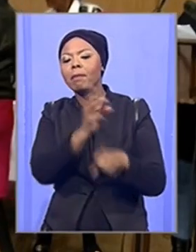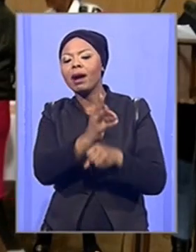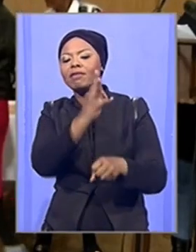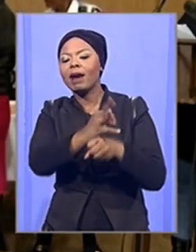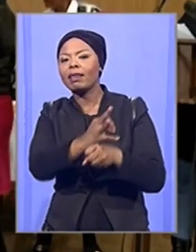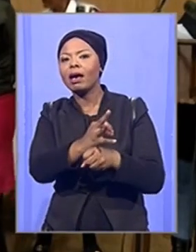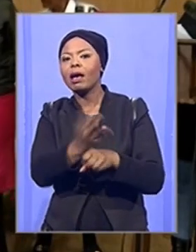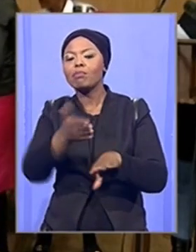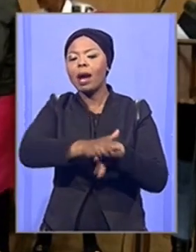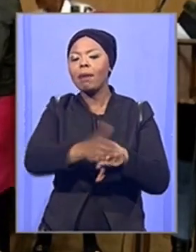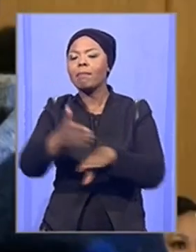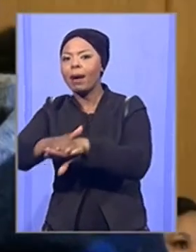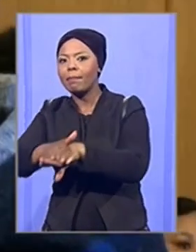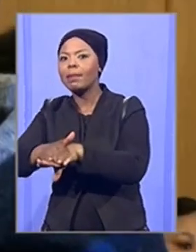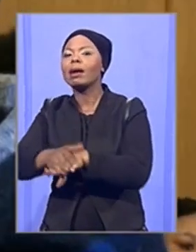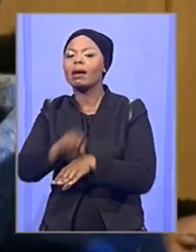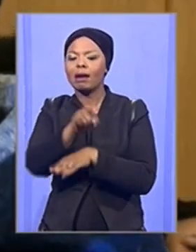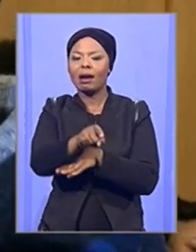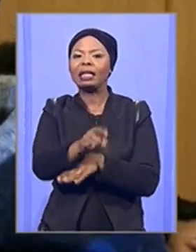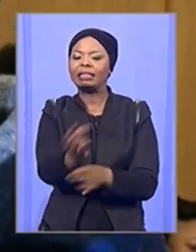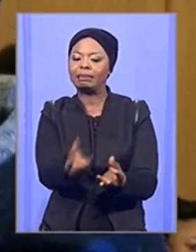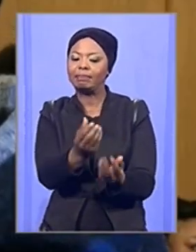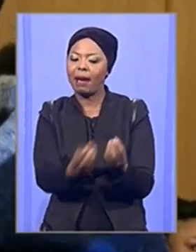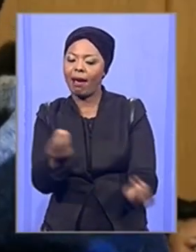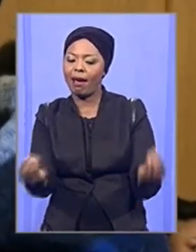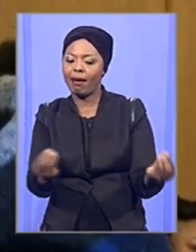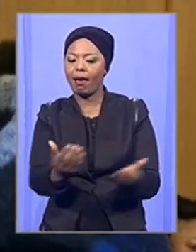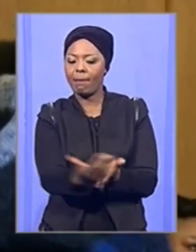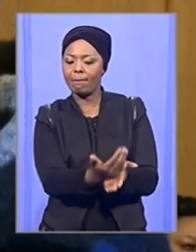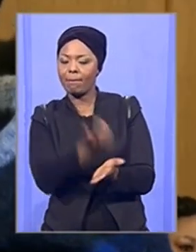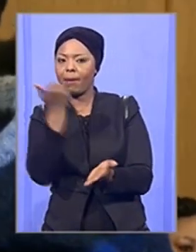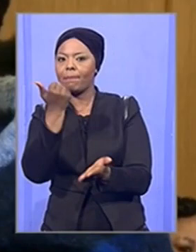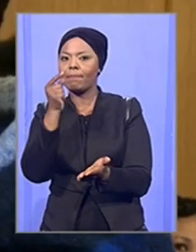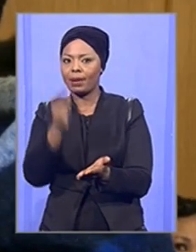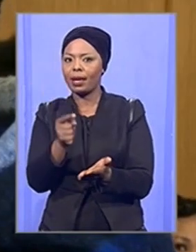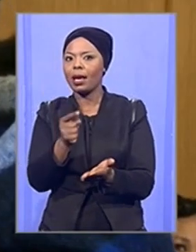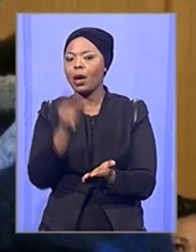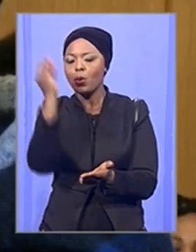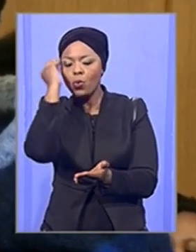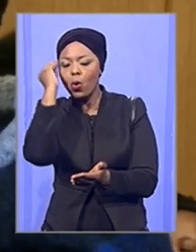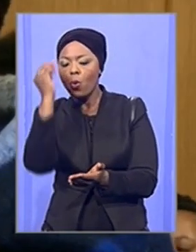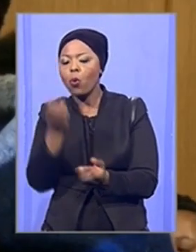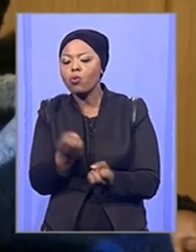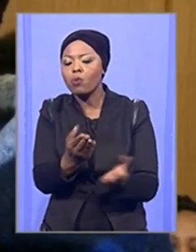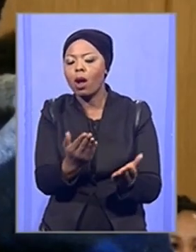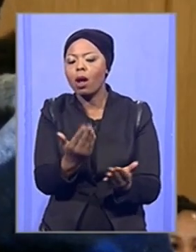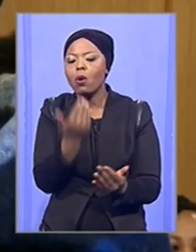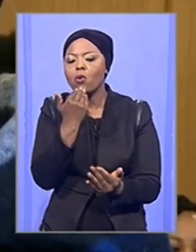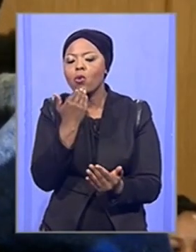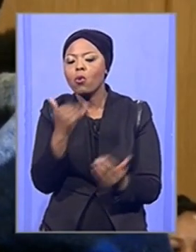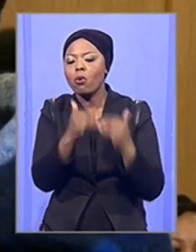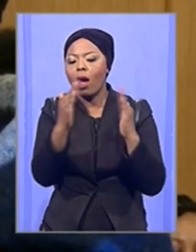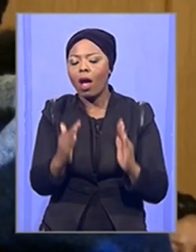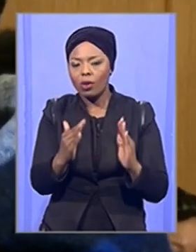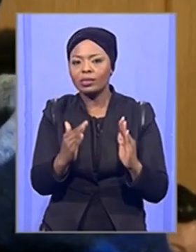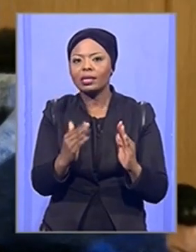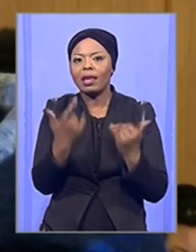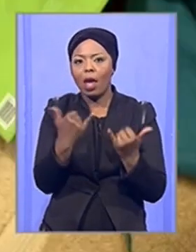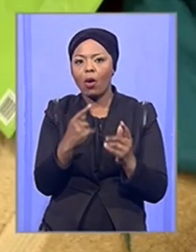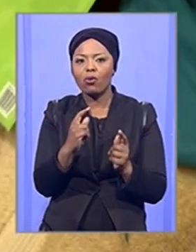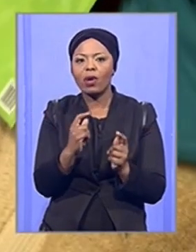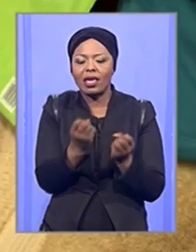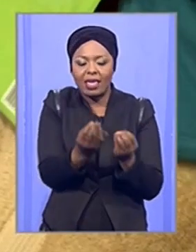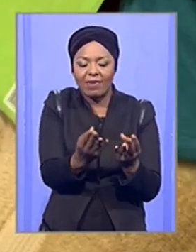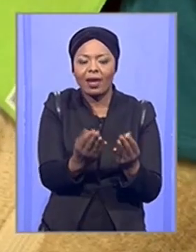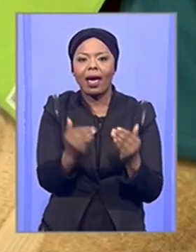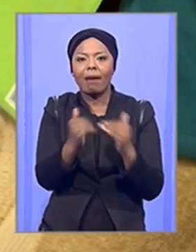hlokafetse re nka bana bao ha o se ho dumelwane gore ntlo e sala le mang ebe re a transfera re transfera title deed go bana.